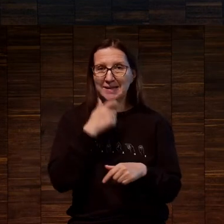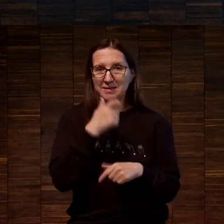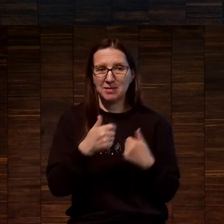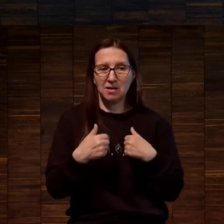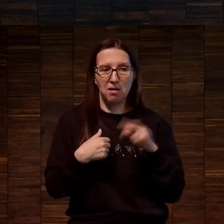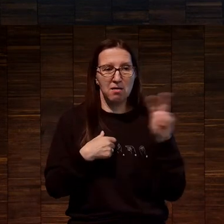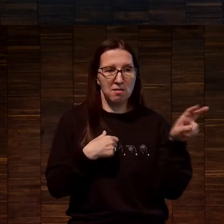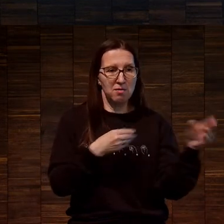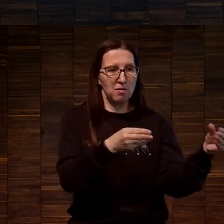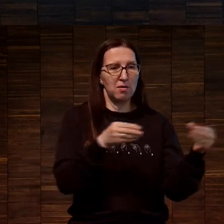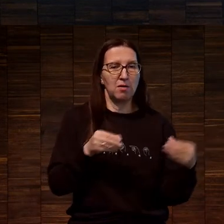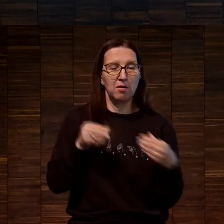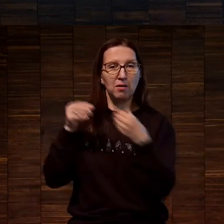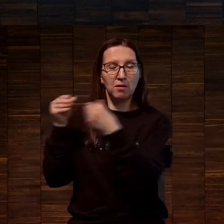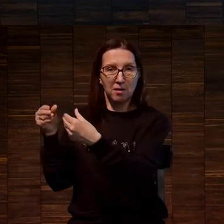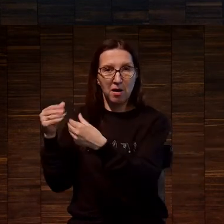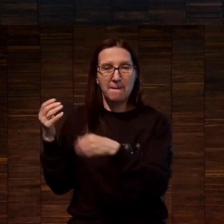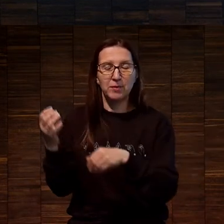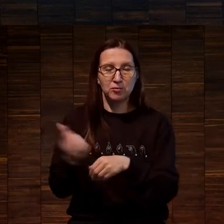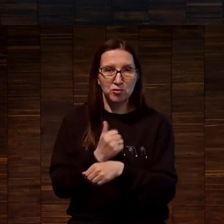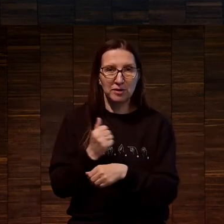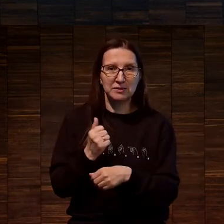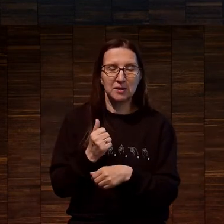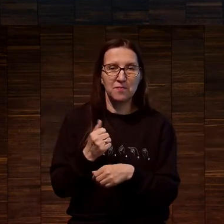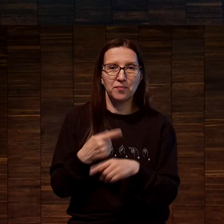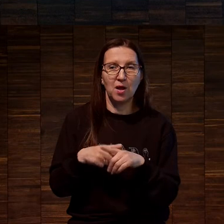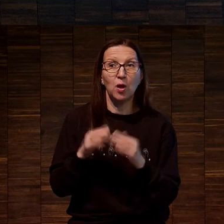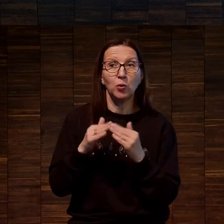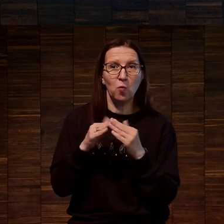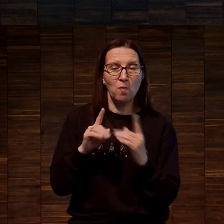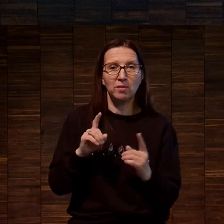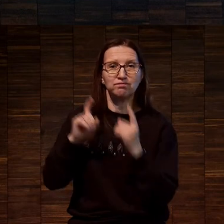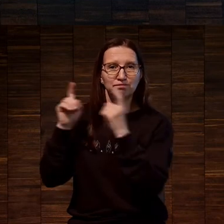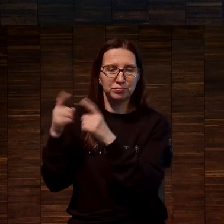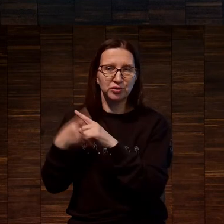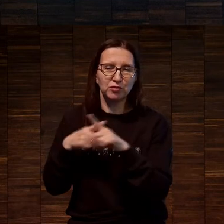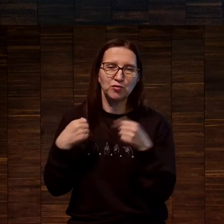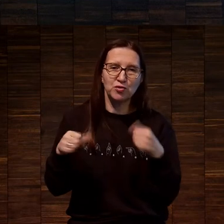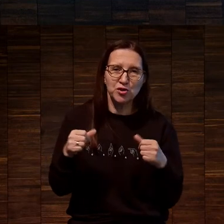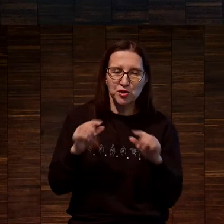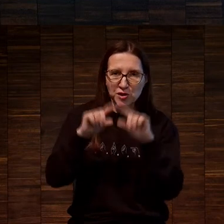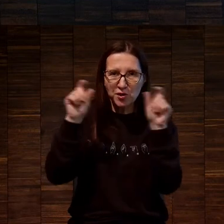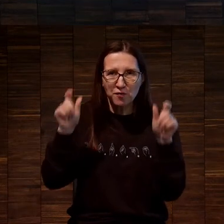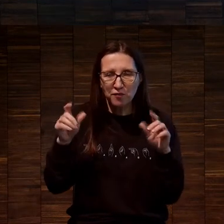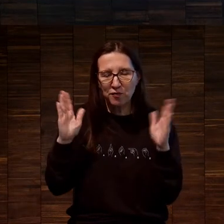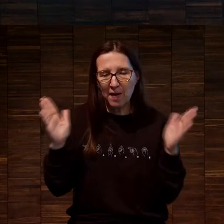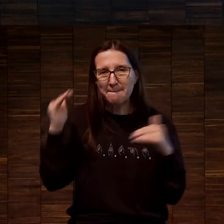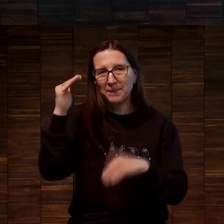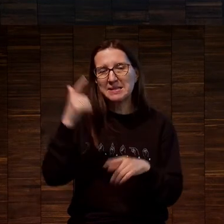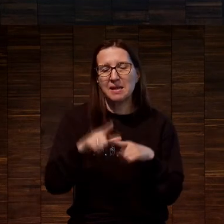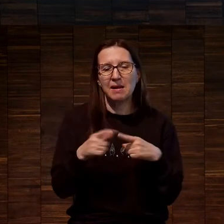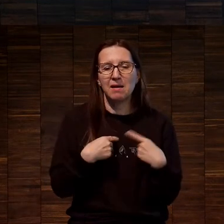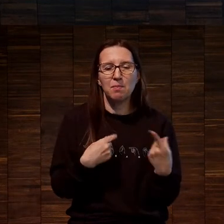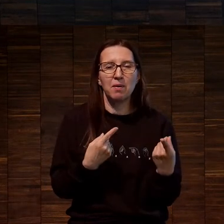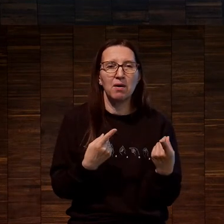зритель может поменяться. То есть, повесив живопись или получив какой-то специфический